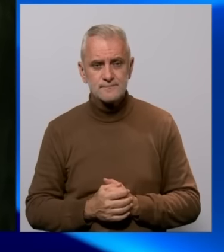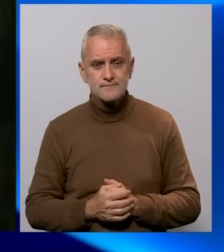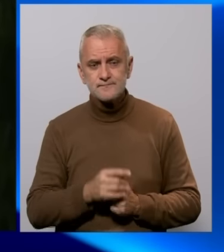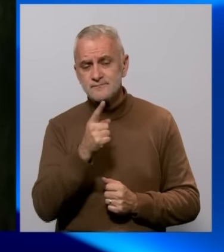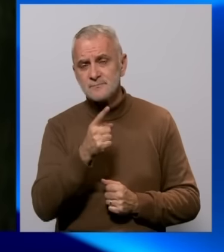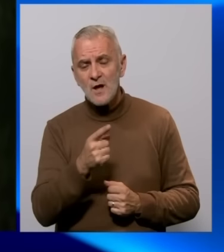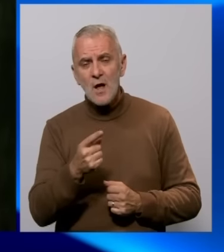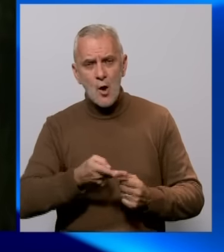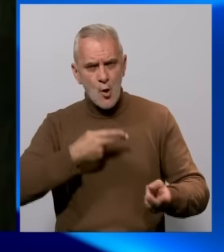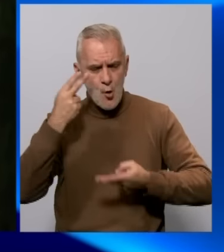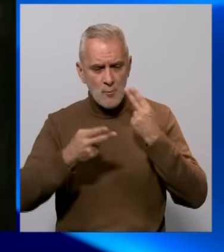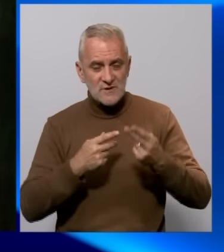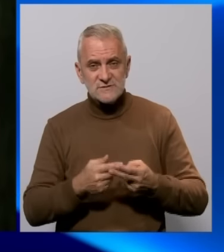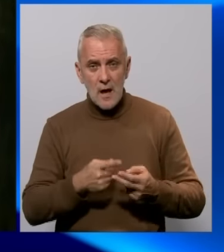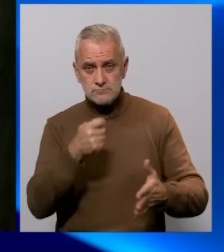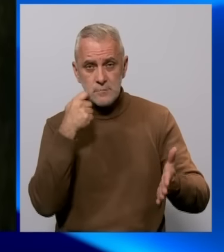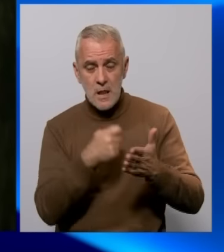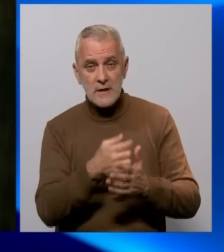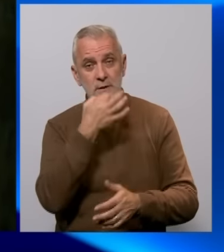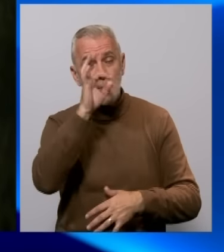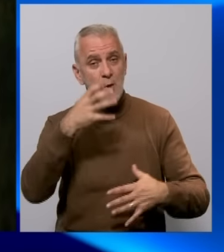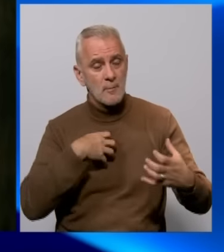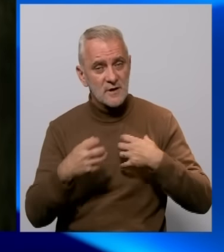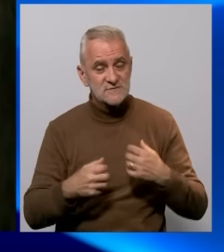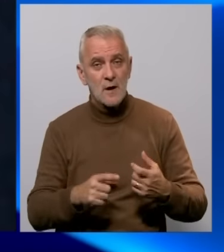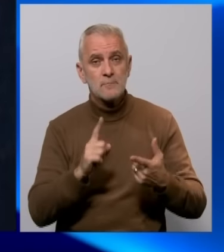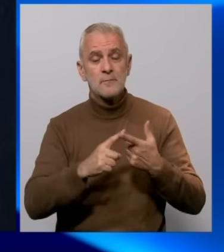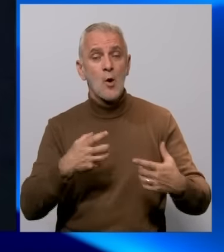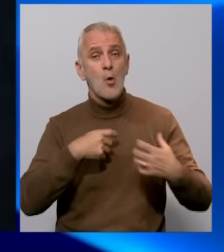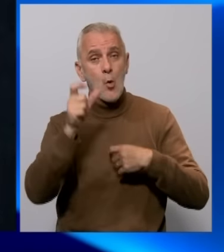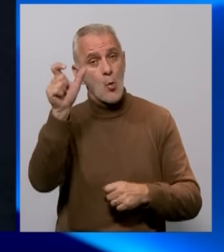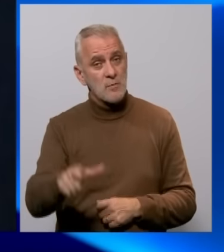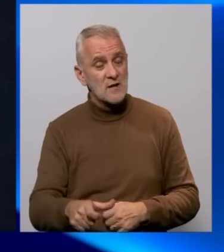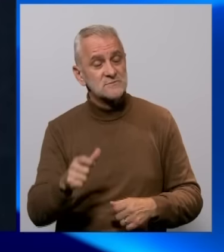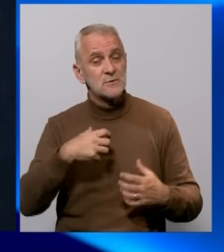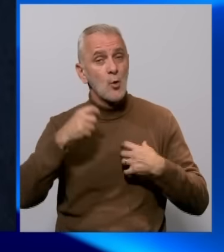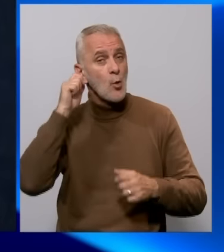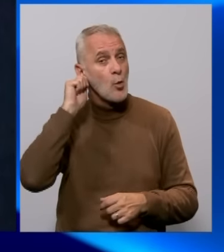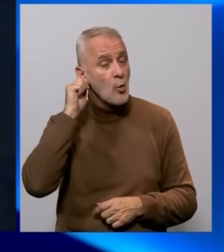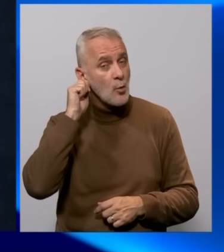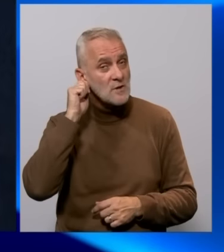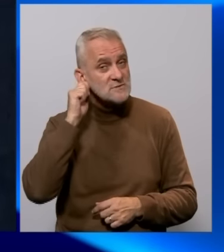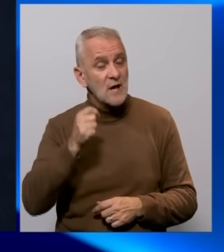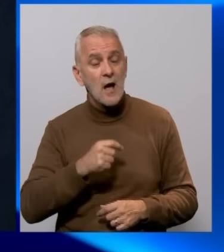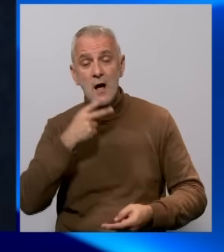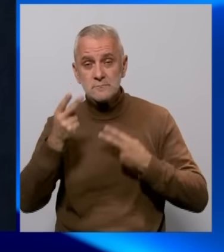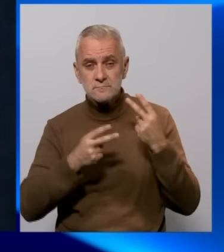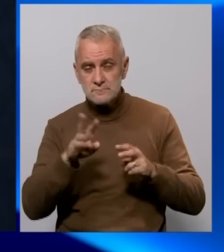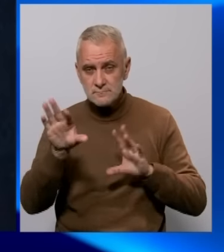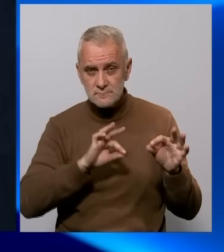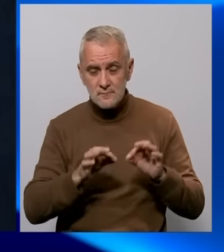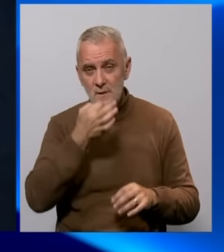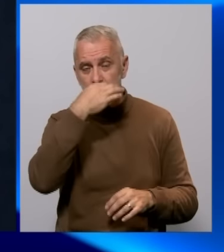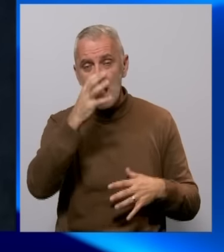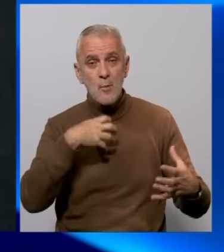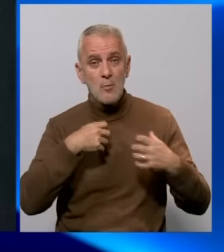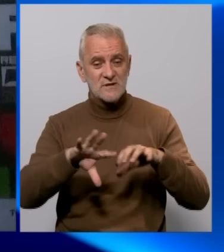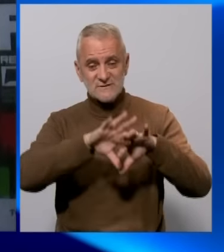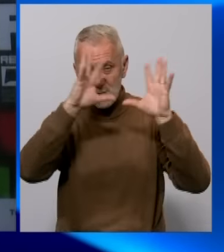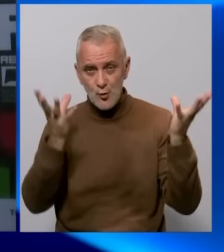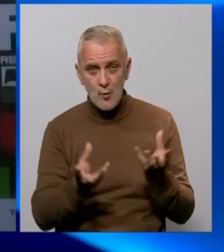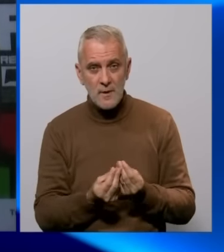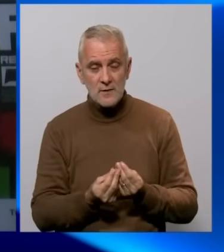festivala će dodijeliti nagrade za najbolju predstavu, najboljeg glumca, glumicu, a žiri festivala festivala i publika će odabrati najbolju predstavu u